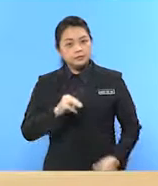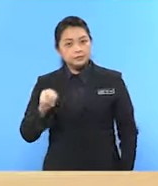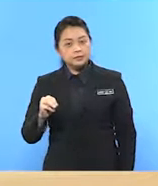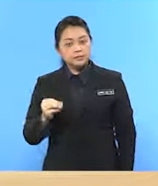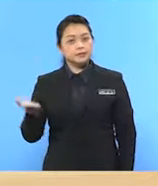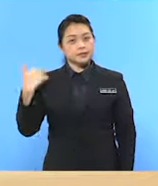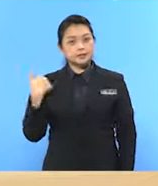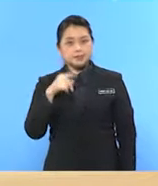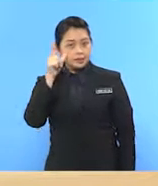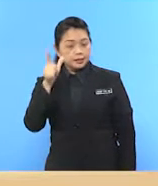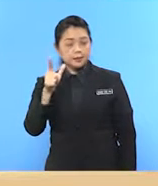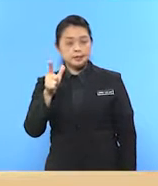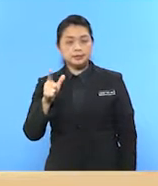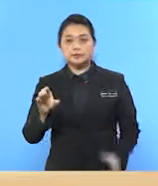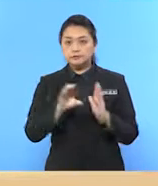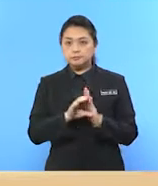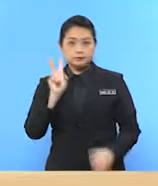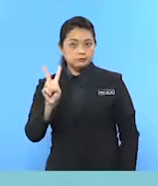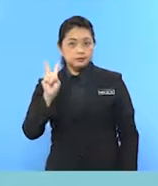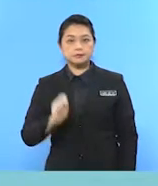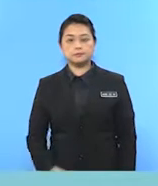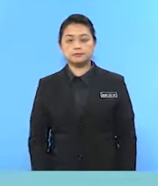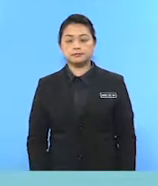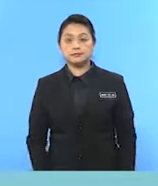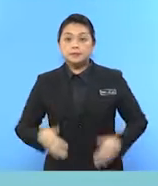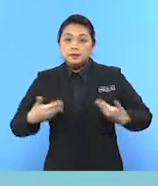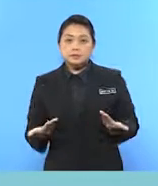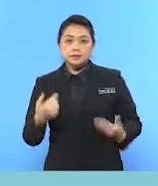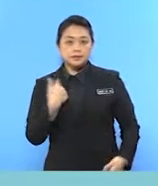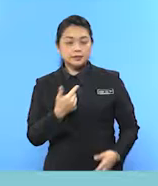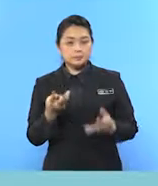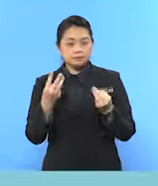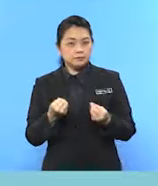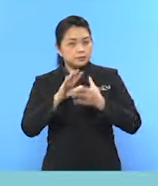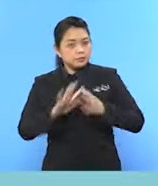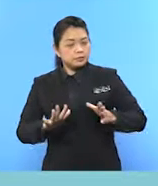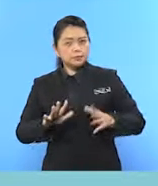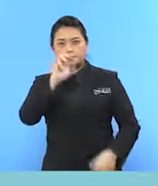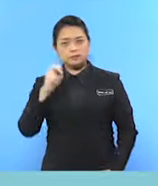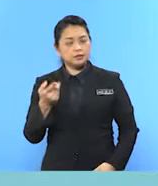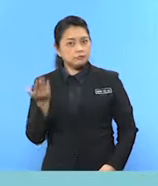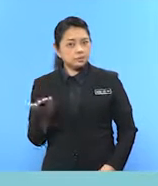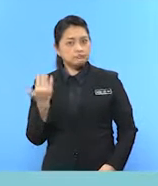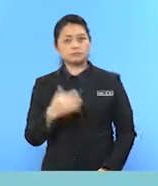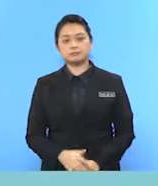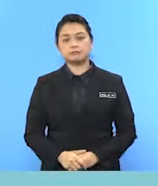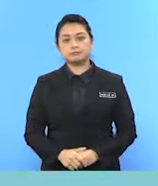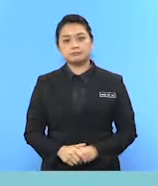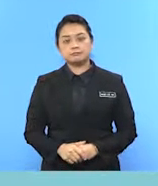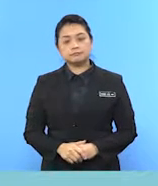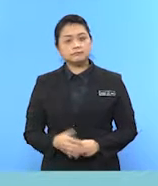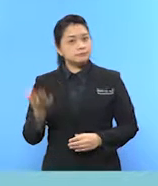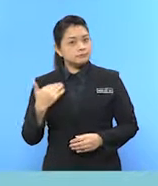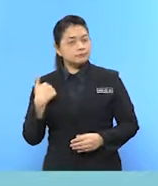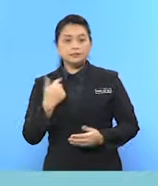Murid-murid, mari kita lihat pula contoh 2. Bagaimana kita hendak menyelesaikan soalan ini pula?